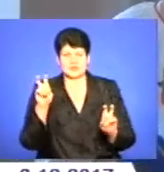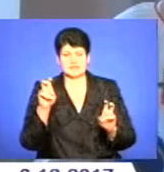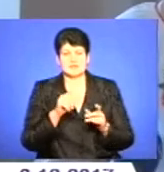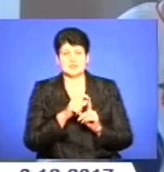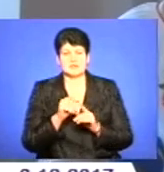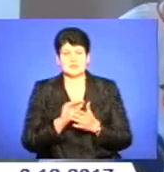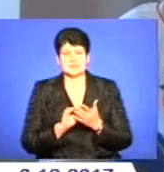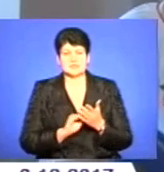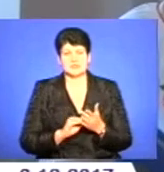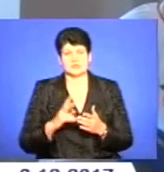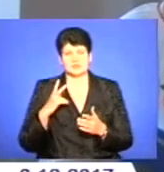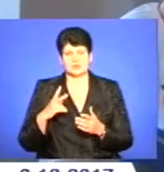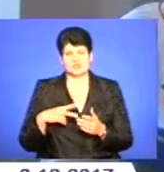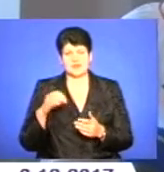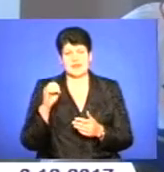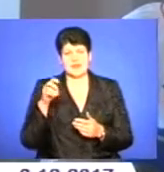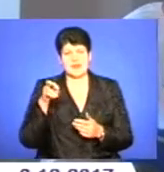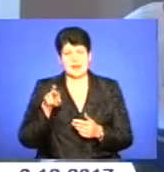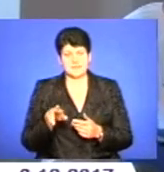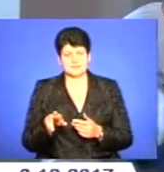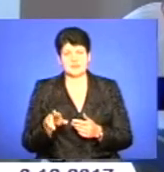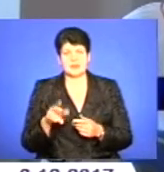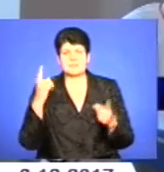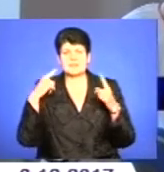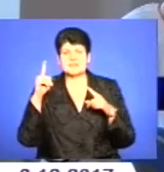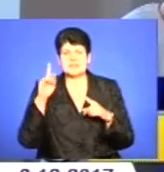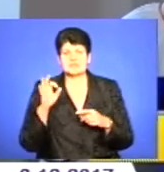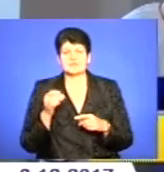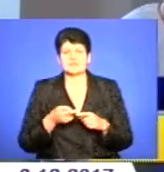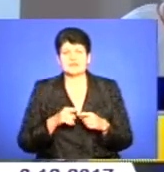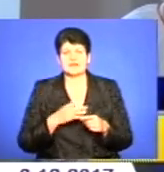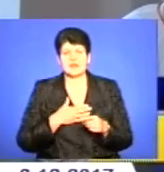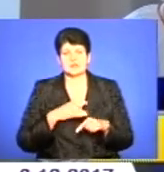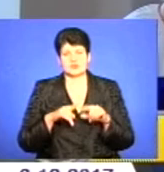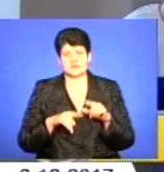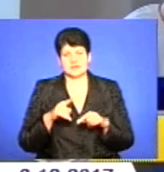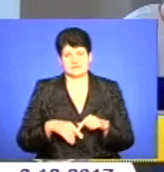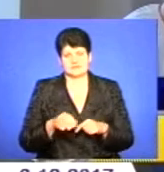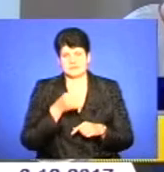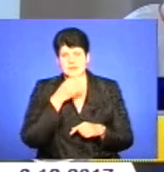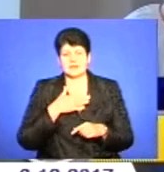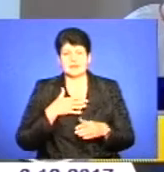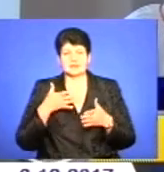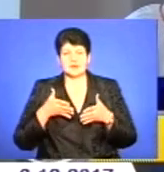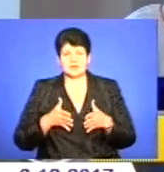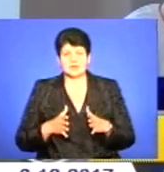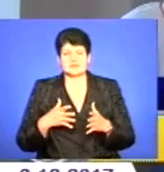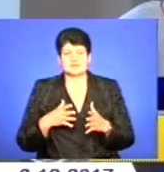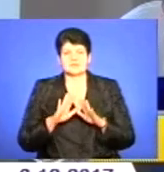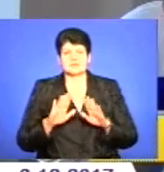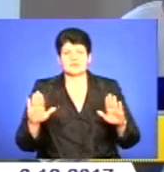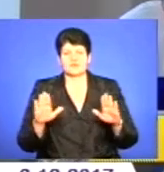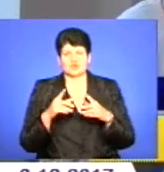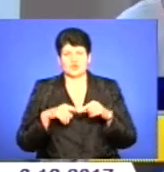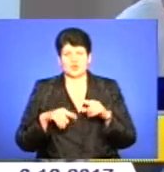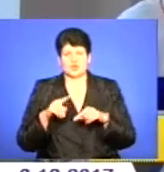Еля. Мистецтво – це, напевне, наше родинне таке захоплення, тому що я народилася в співучій родині у своїх батьків.